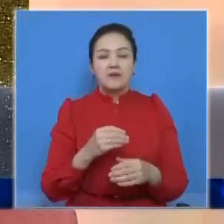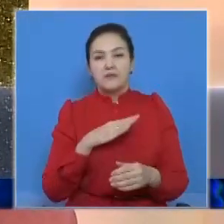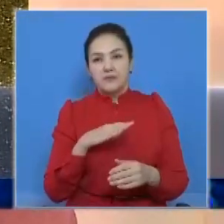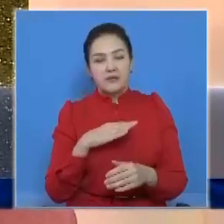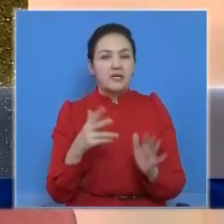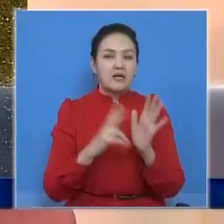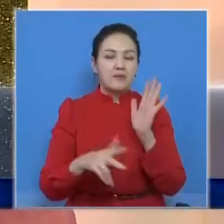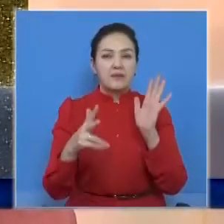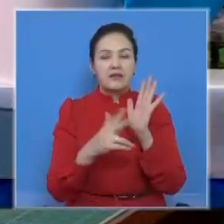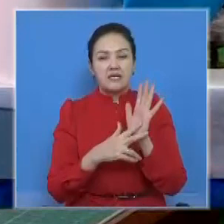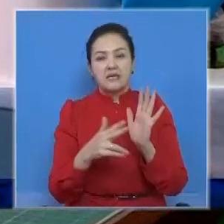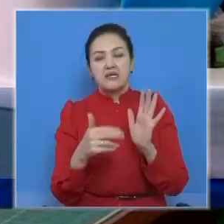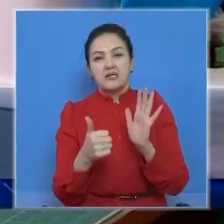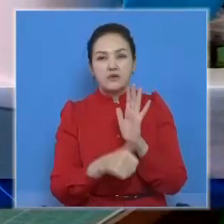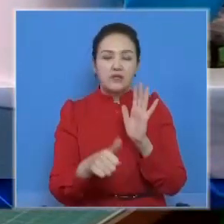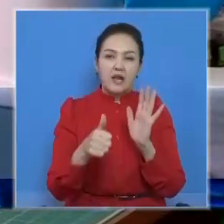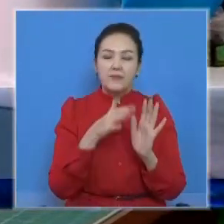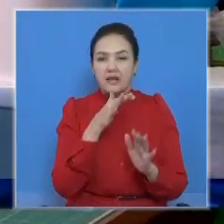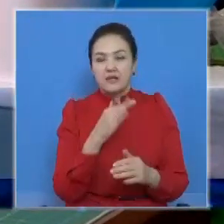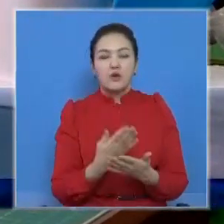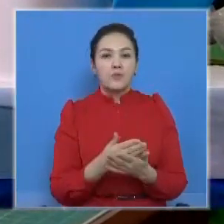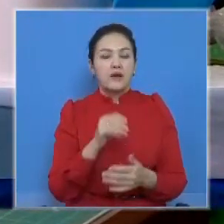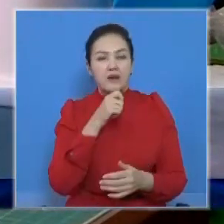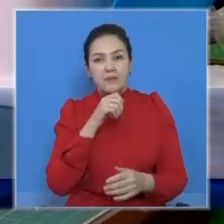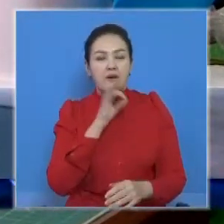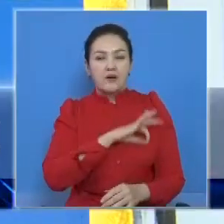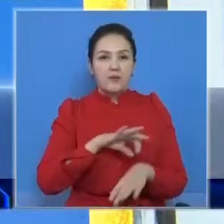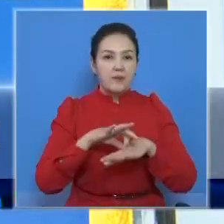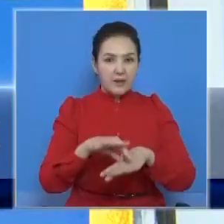60 пен 88 жас аралығындағы 90-ға жуық қарт келіп, уақытын